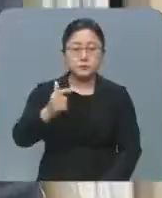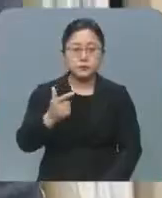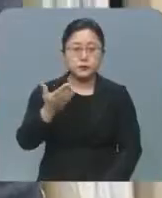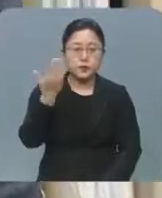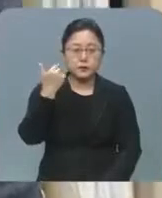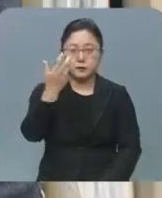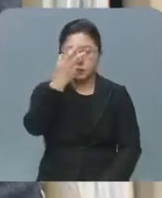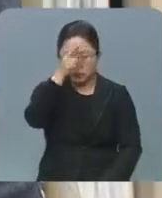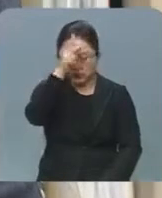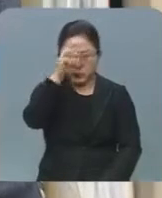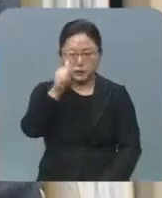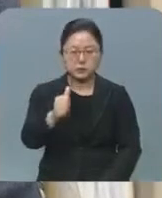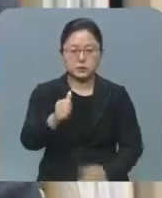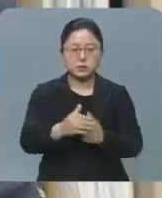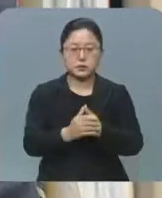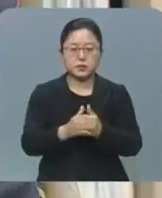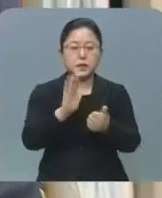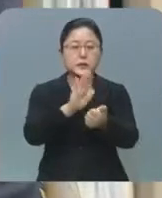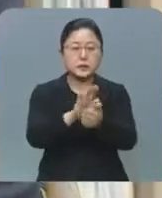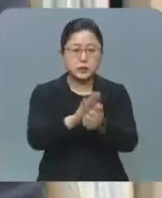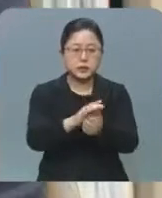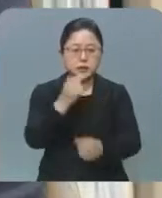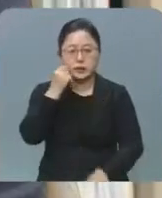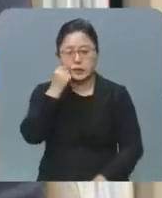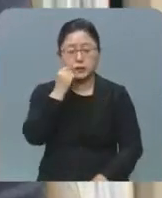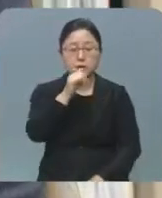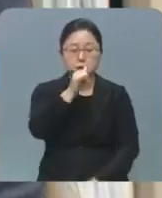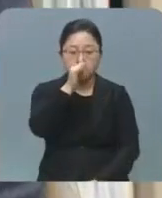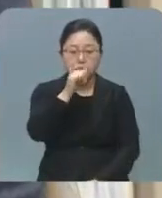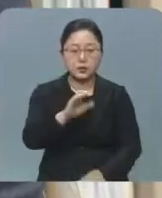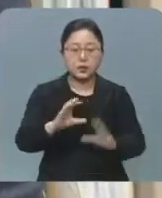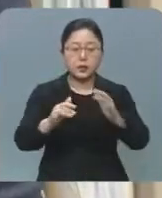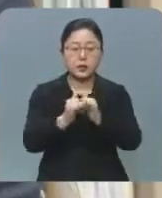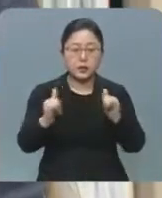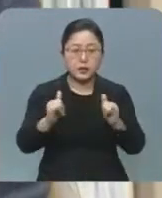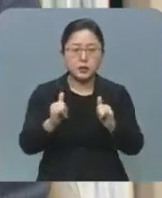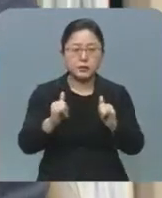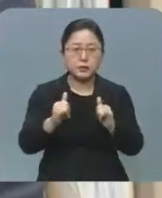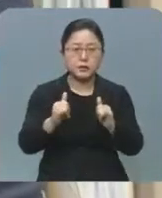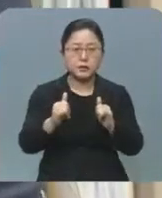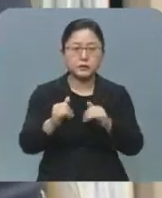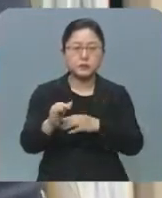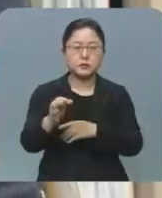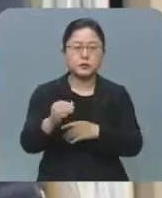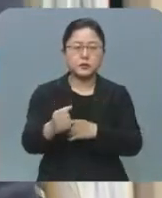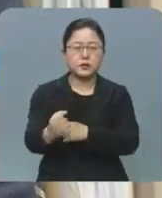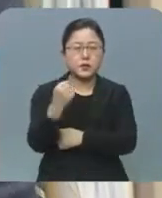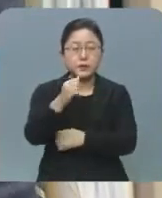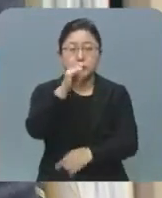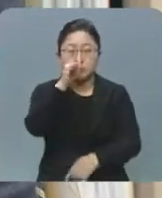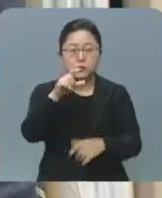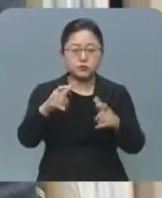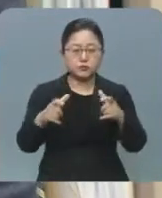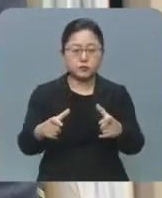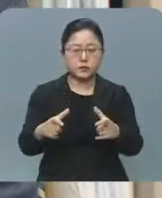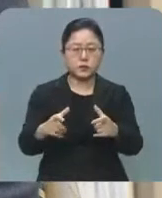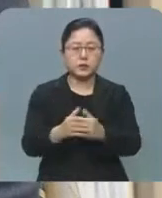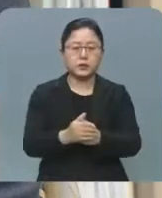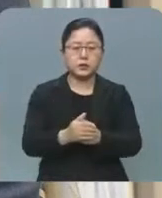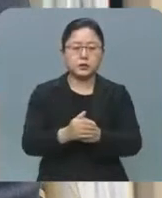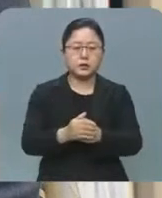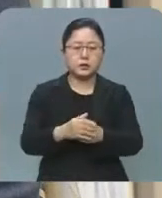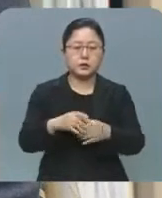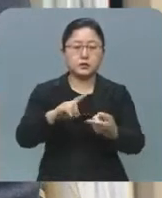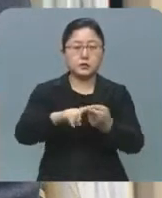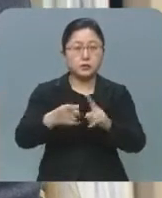전 총장은 지지와 인기가 있고 국민의힘은 자원이 있습니다. 결국 중간 지점에서 양